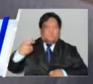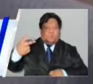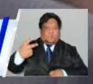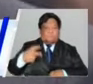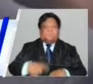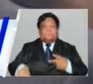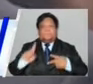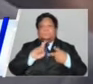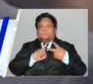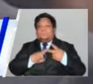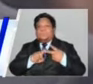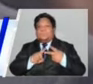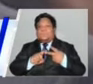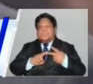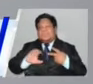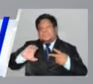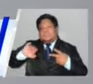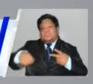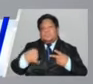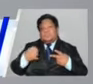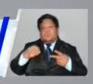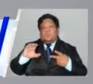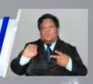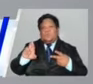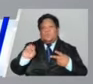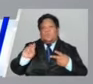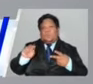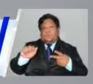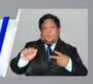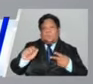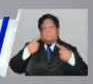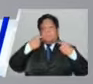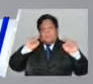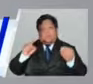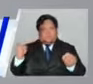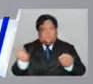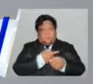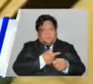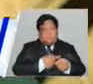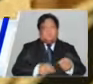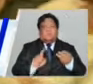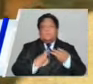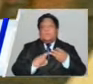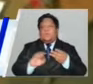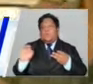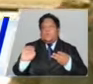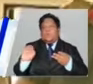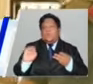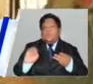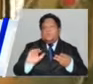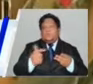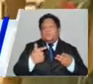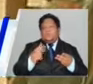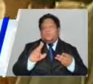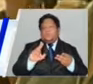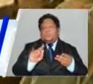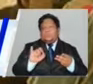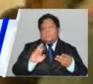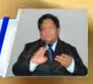Chief Justice Renato Corona. Na-impeach din sina Ombudsman Merceditas Gutierrez at COMELEC Chair